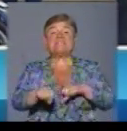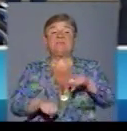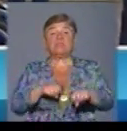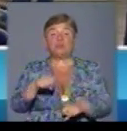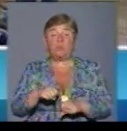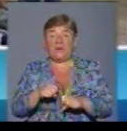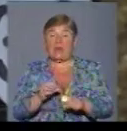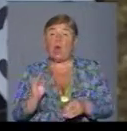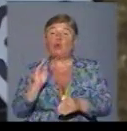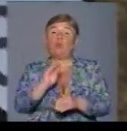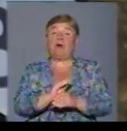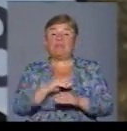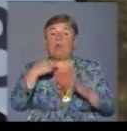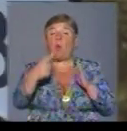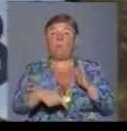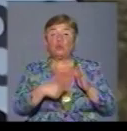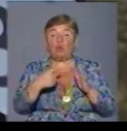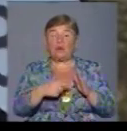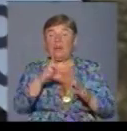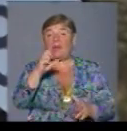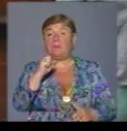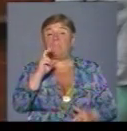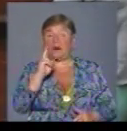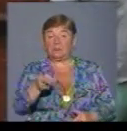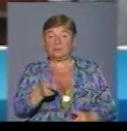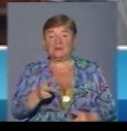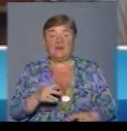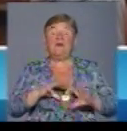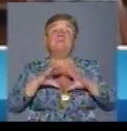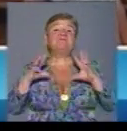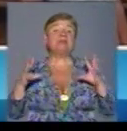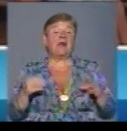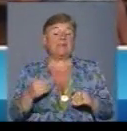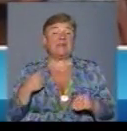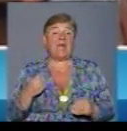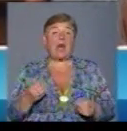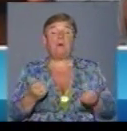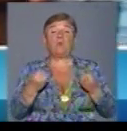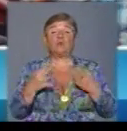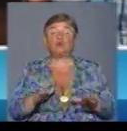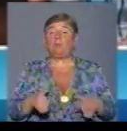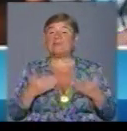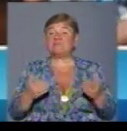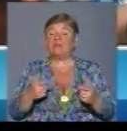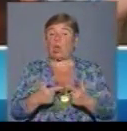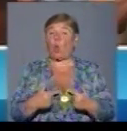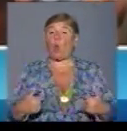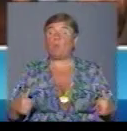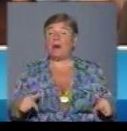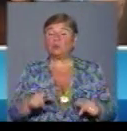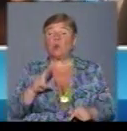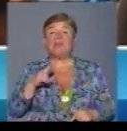мотор і бак. Результати. Взагалі я просто представляю команду як